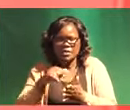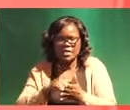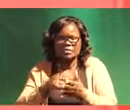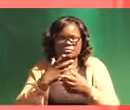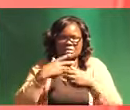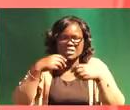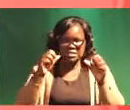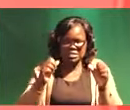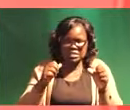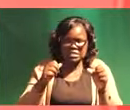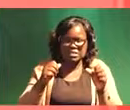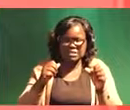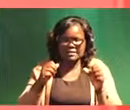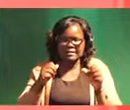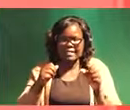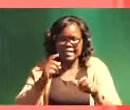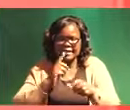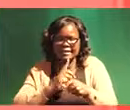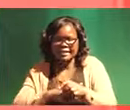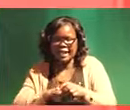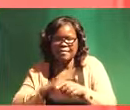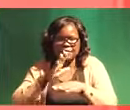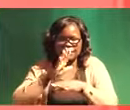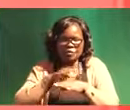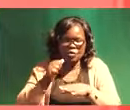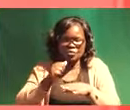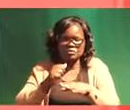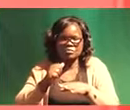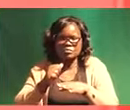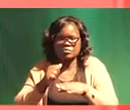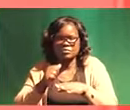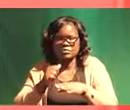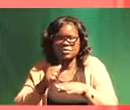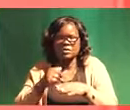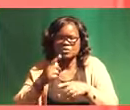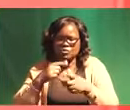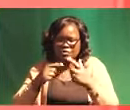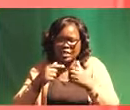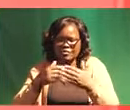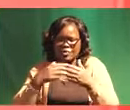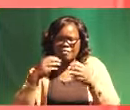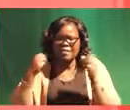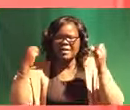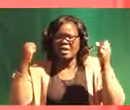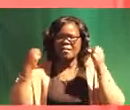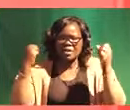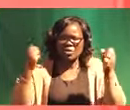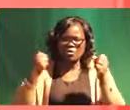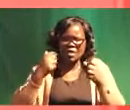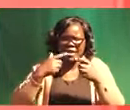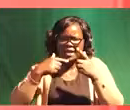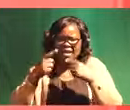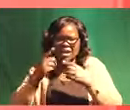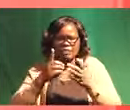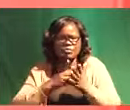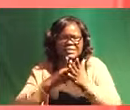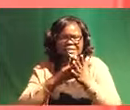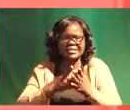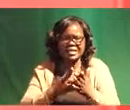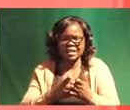rais, wakati uliita huo mwito watoke kwa maandamano waje